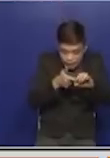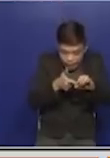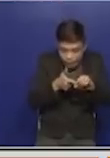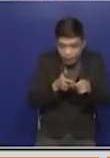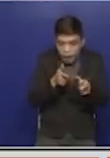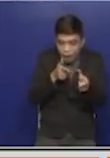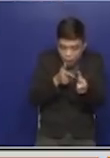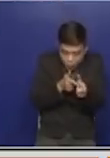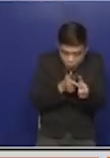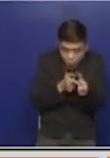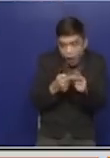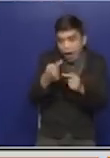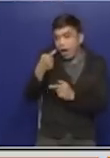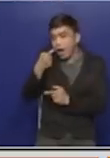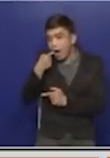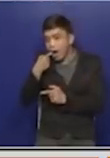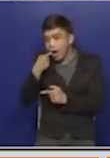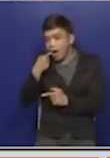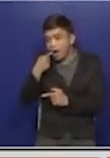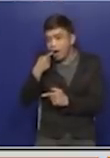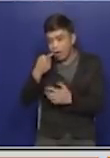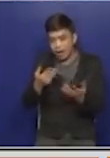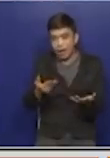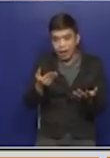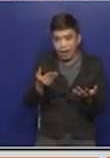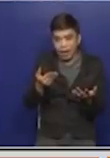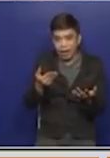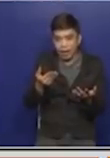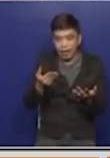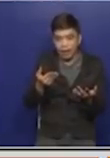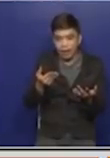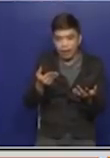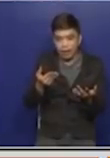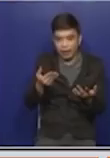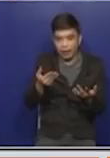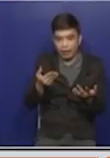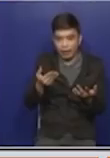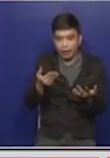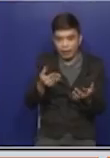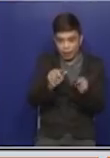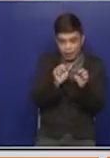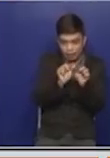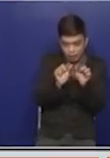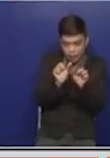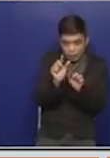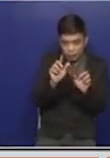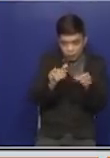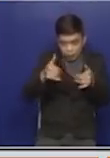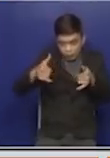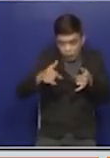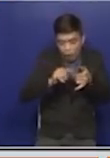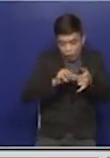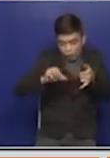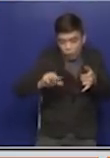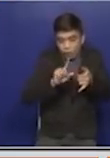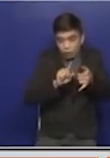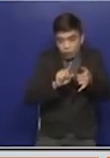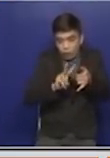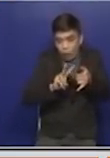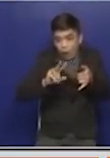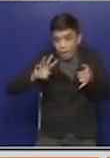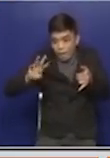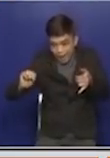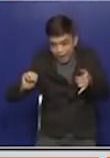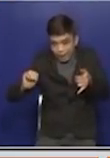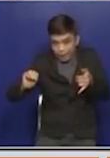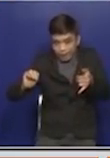สุดคือระยะห่างของผู้ถูกกระทำกับผู้กระทำเนี่ยห่างกันประมาณ2เมตรนะคะดังนั้นท่านจะเห็นว่า